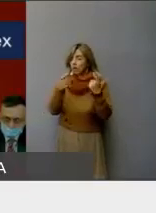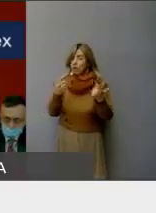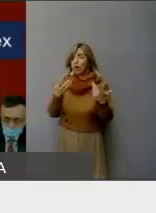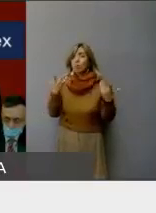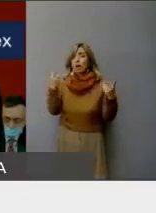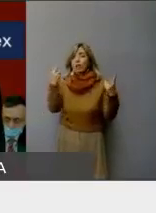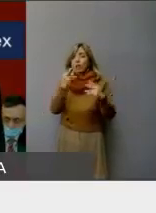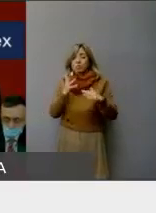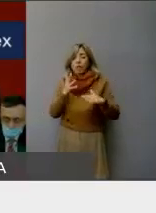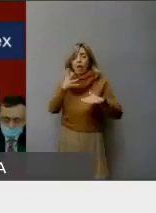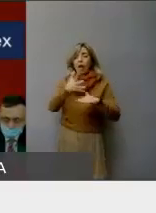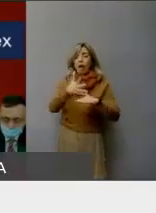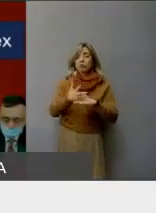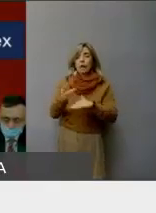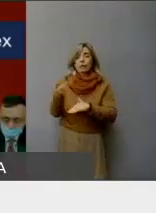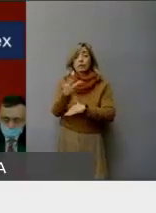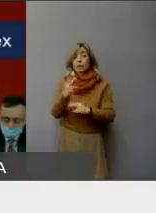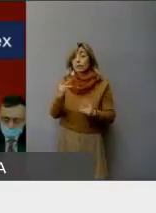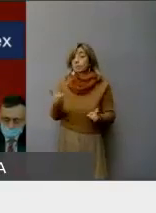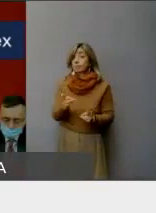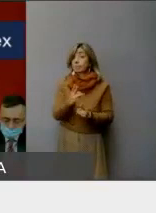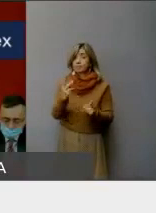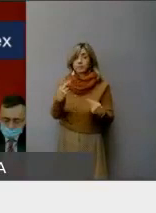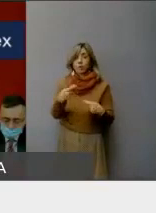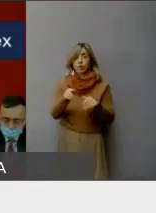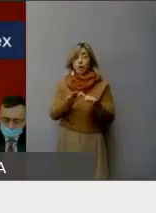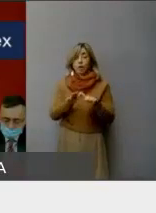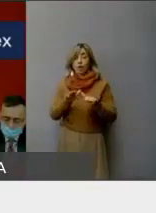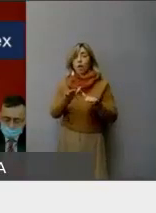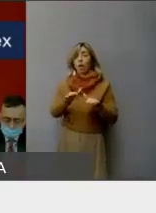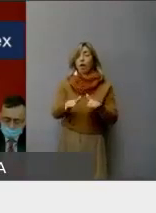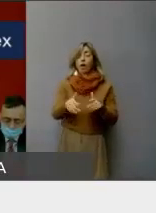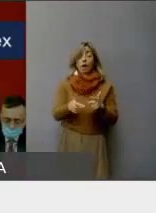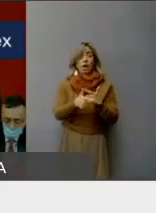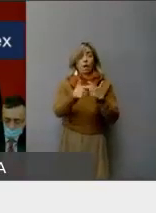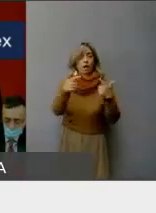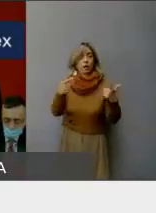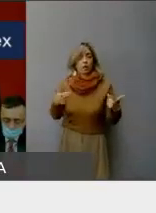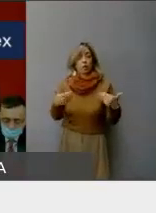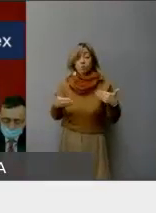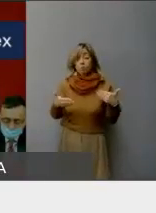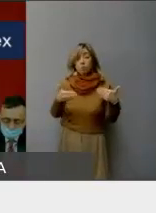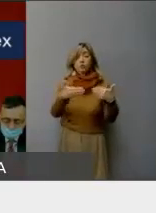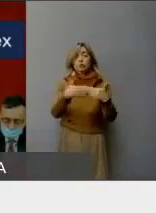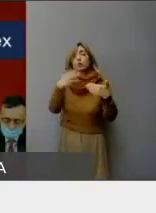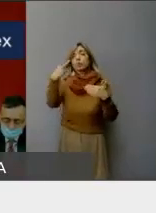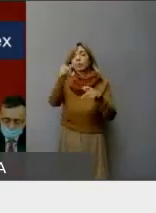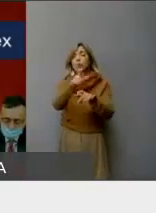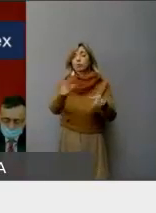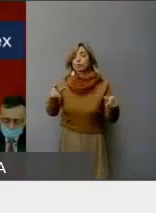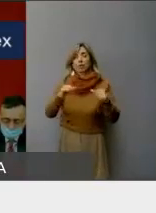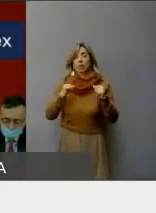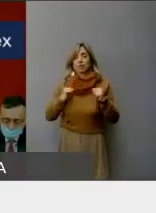enorme passo avanti e l'essere sempre più vicine città per cui grazie